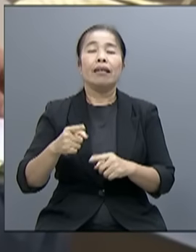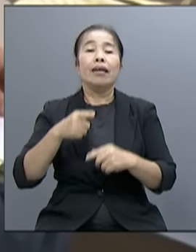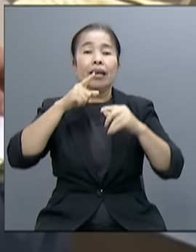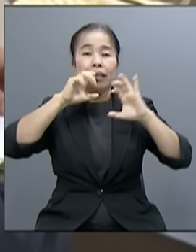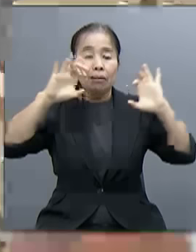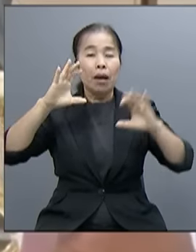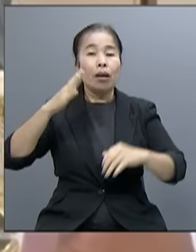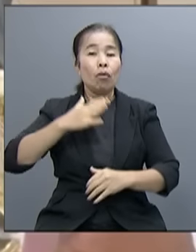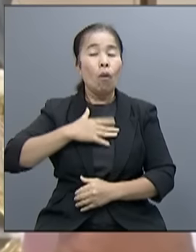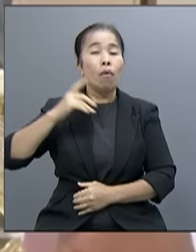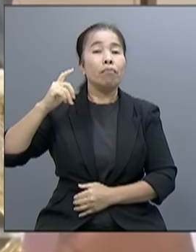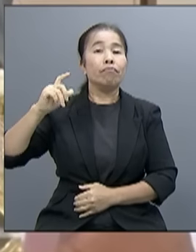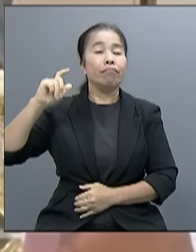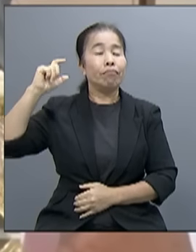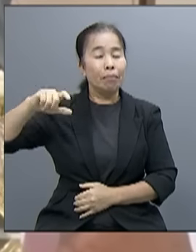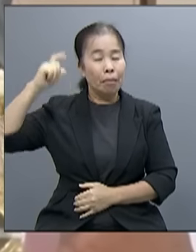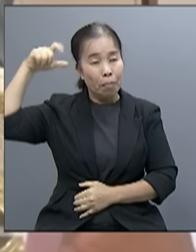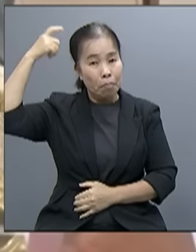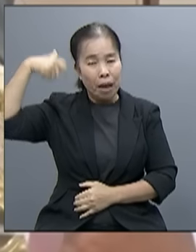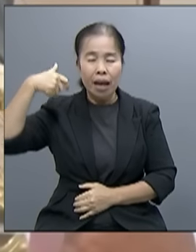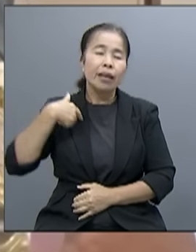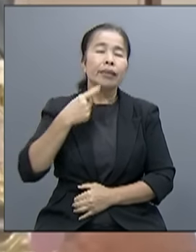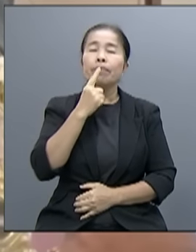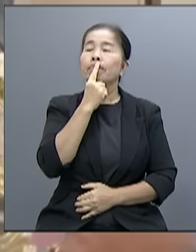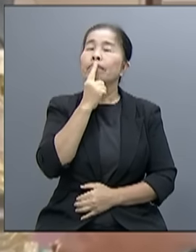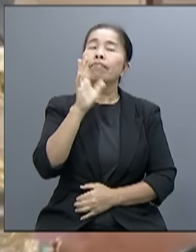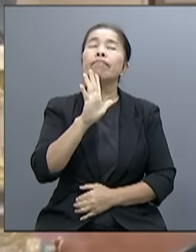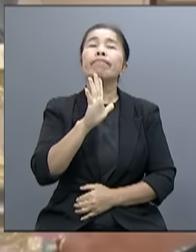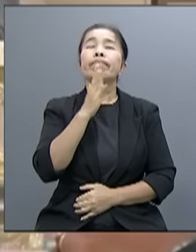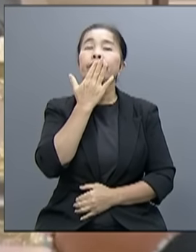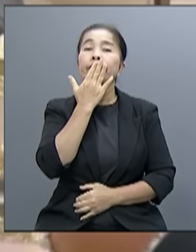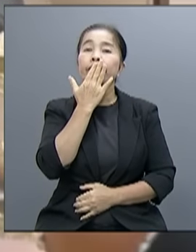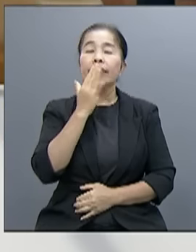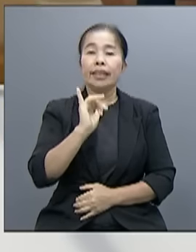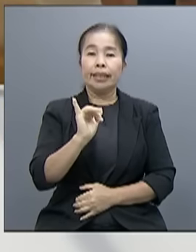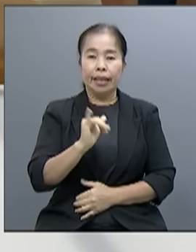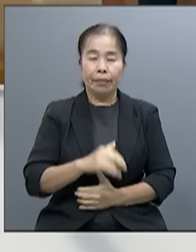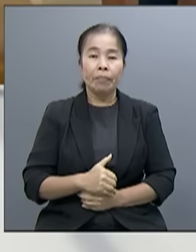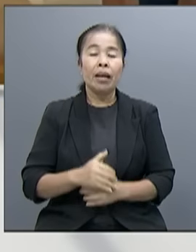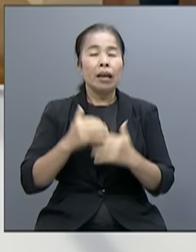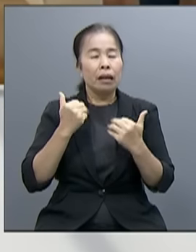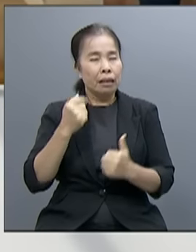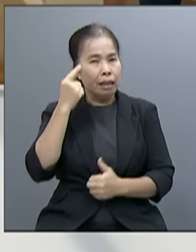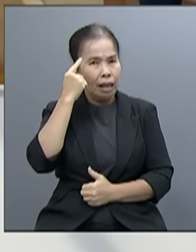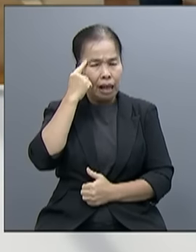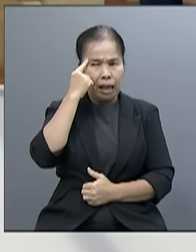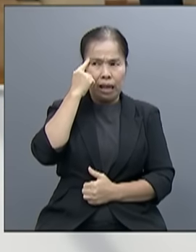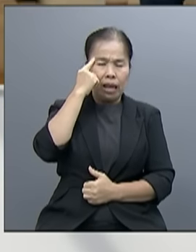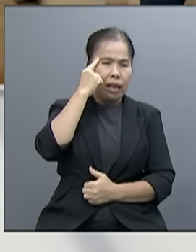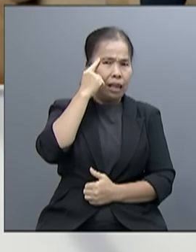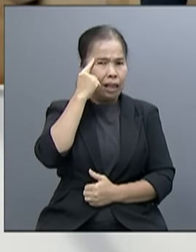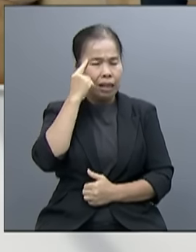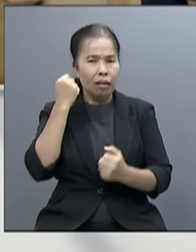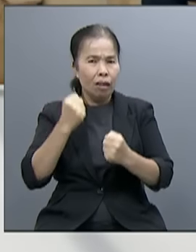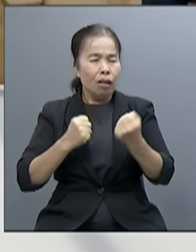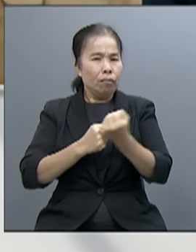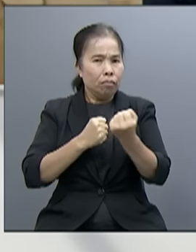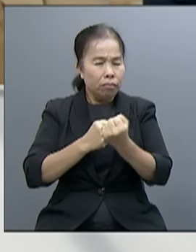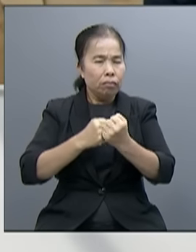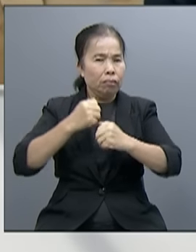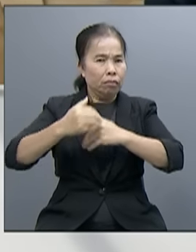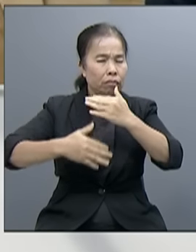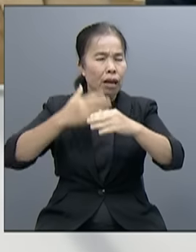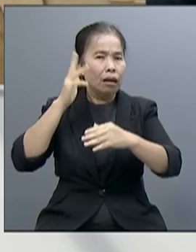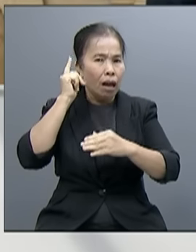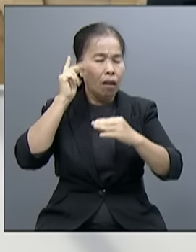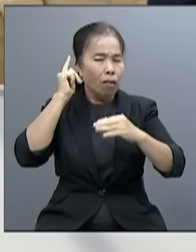าเองก็ยังไม่ได้ออกมาให้ความเห็นเรื่องนี้อย่างเป็นทางการด้วยเช่นเดียวกันทีนี้ก็น่าสนใจแล้วว่าการขับเคลื่อนที่เกิดขึ้นและข่าวที่ออกม